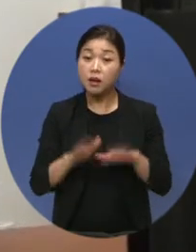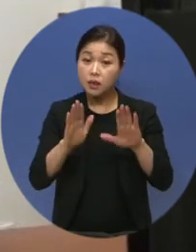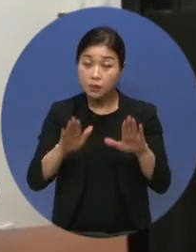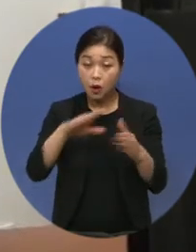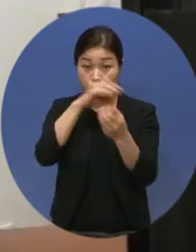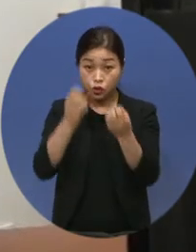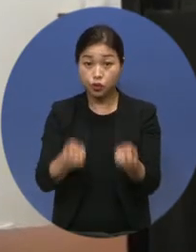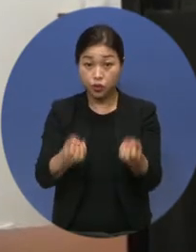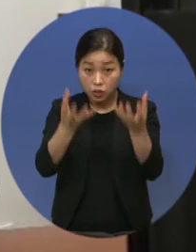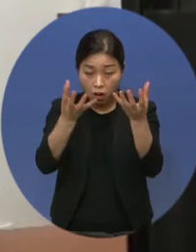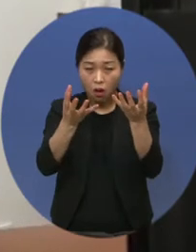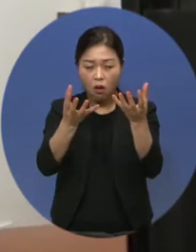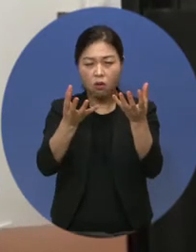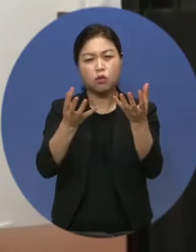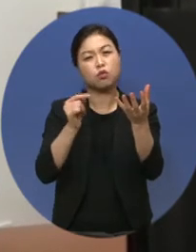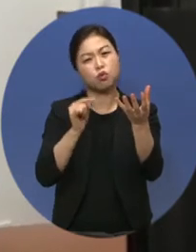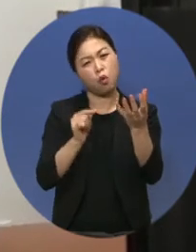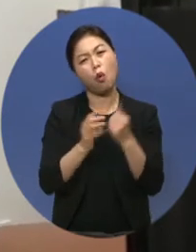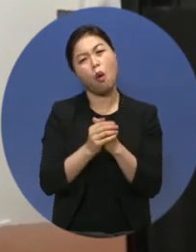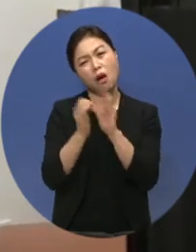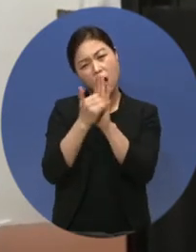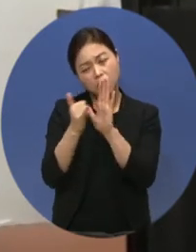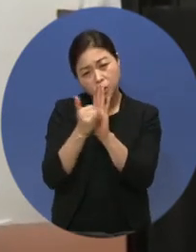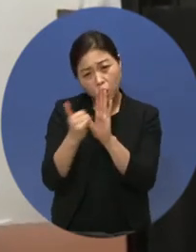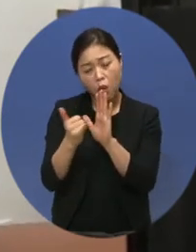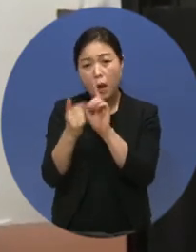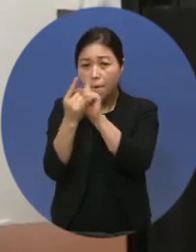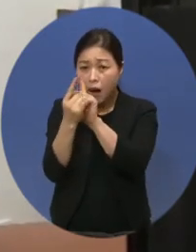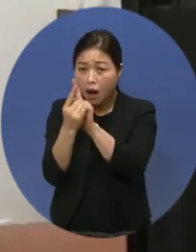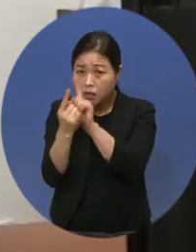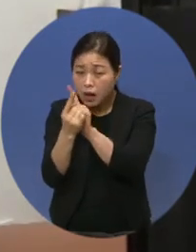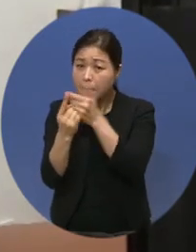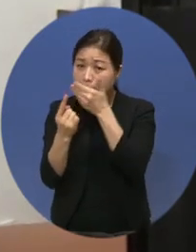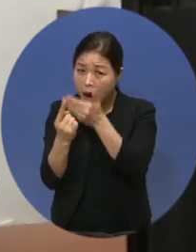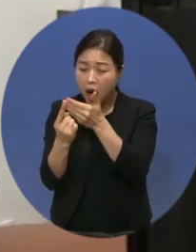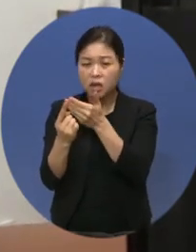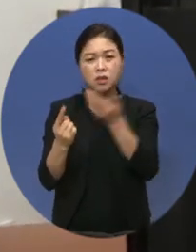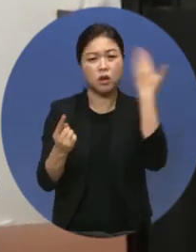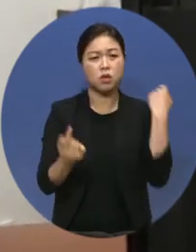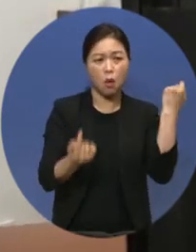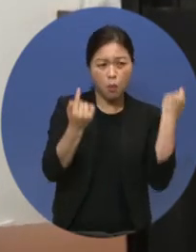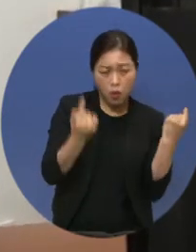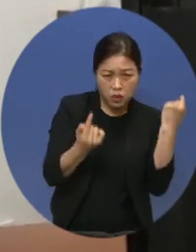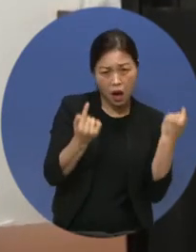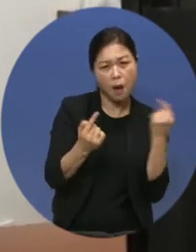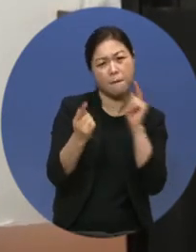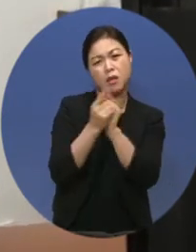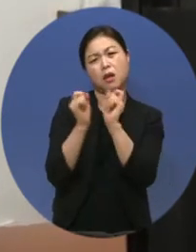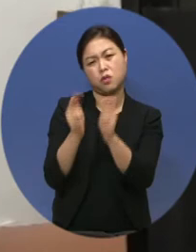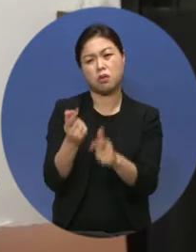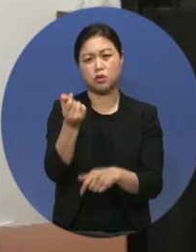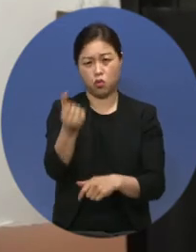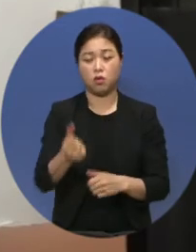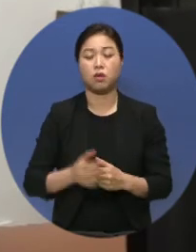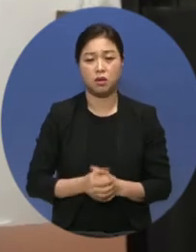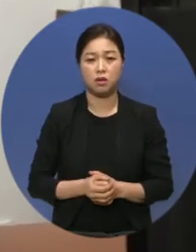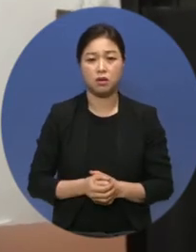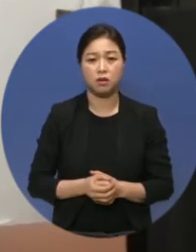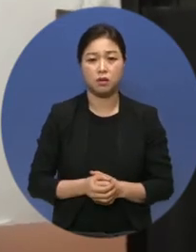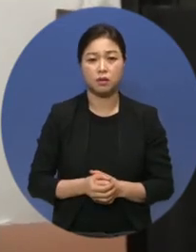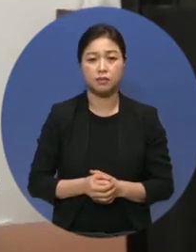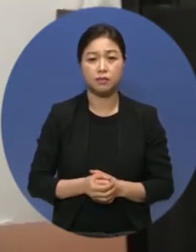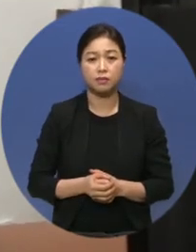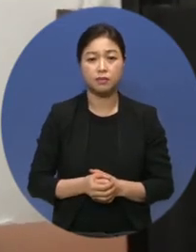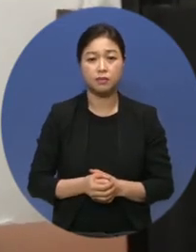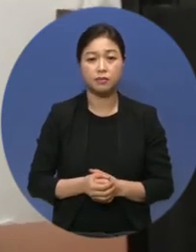몸들인 추석 한가위도 가족들을 만날 수 있는 기회가 다른 한가위 때보다 매우 좋을 것으로 생각이